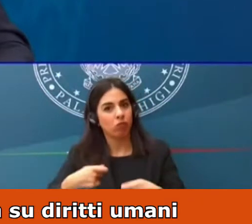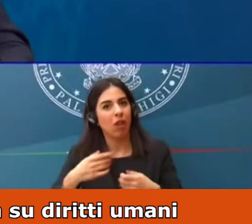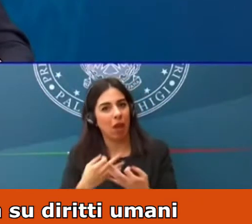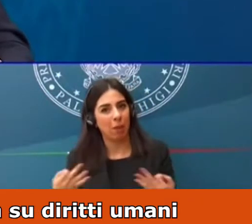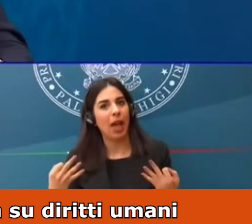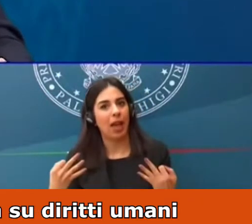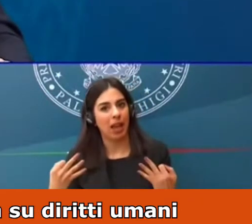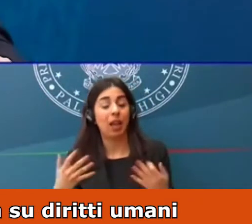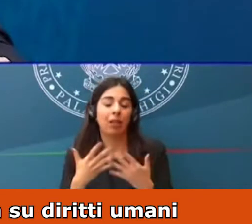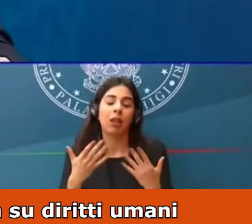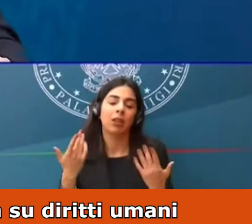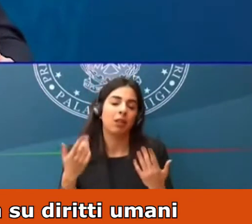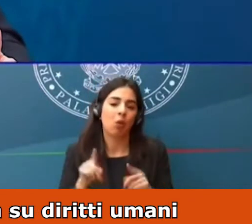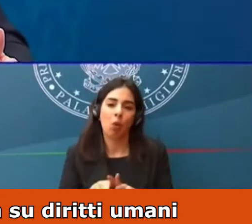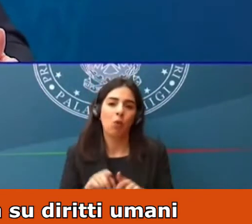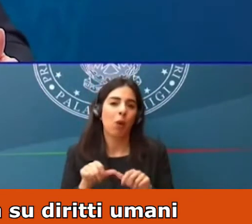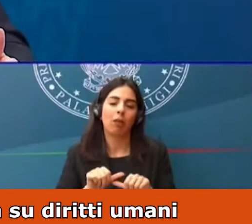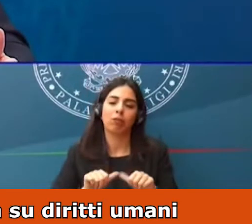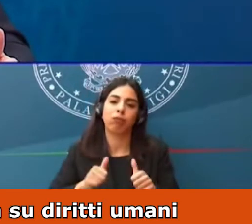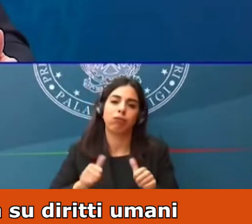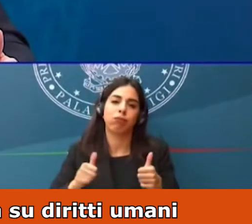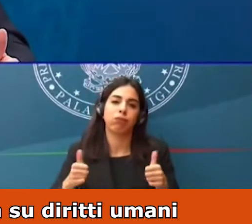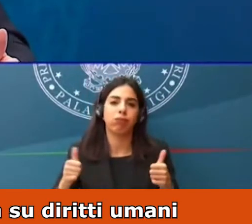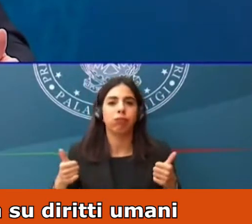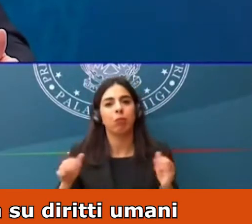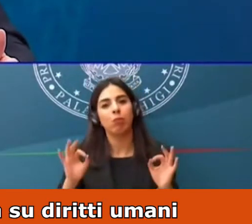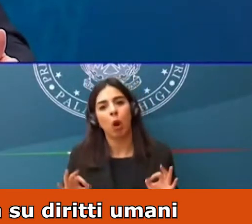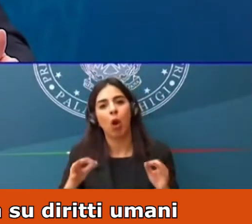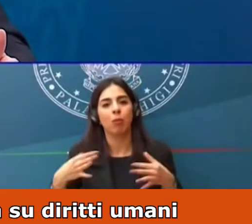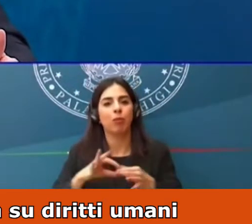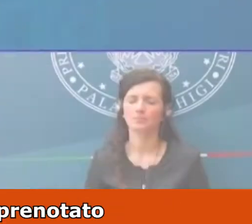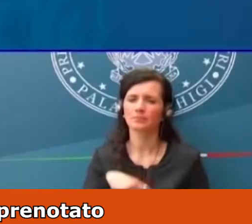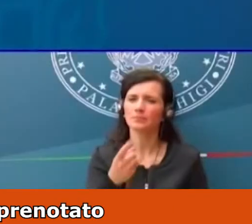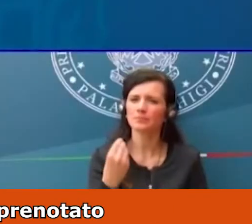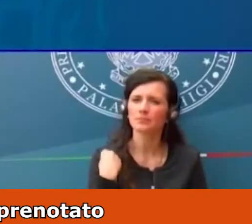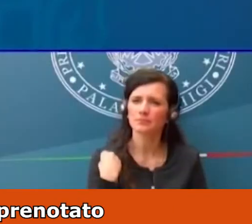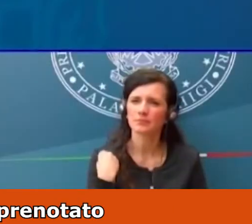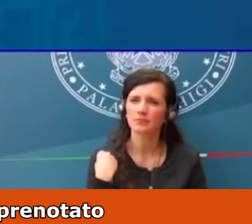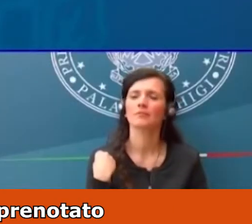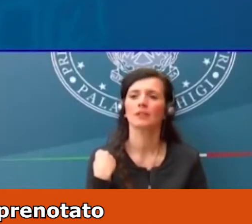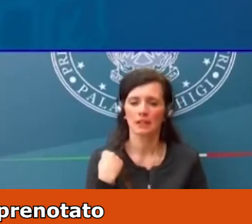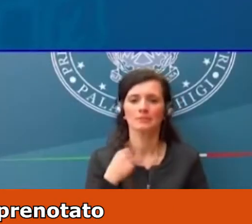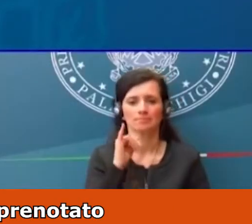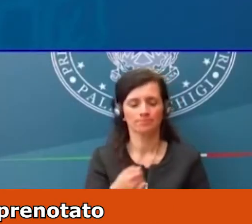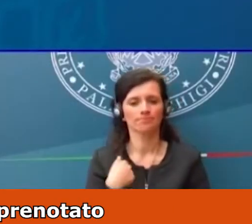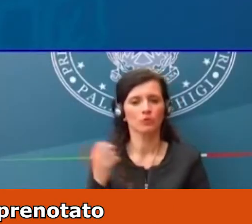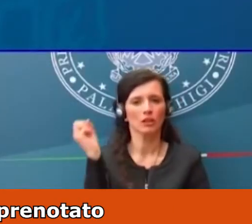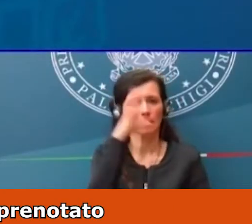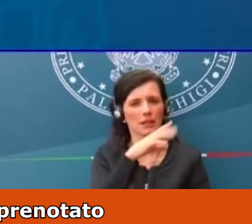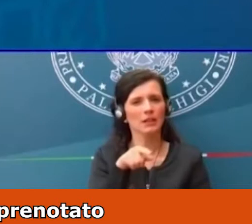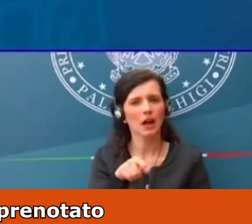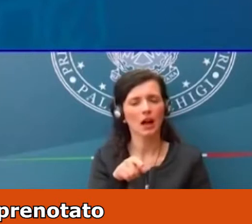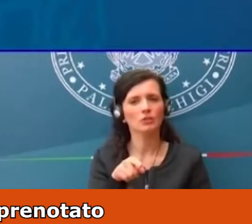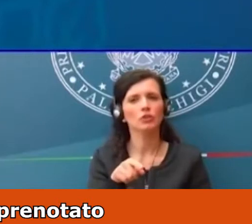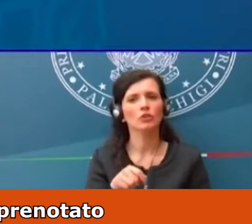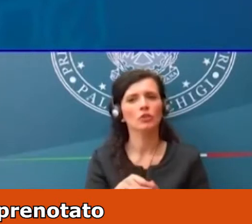le differenze restano profonde per quanto riguarda i diritti umani. Una cosa che ho dimenticato, quando mi è stata chiesta